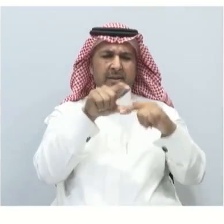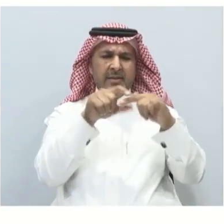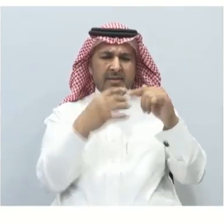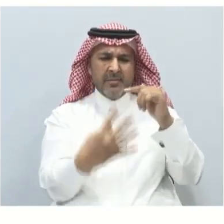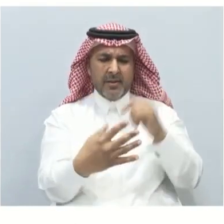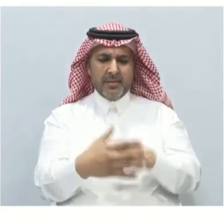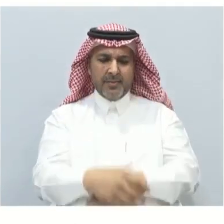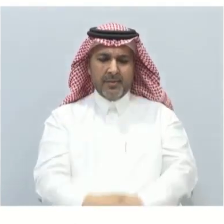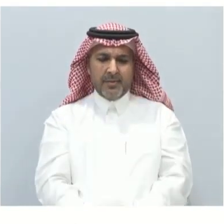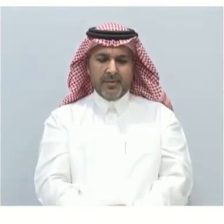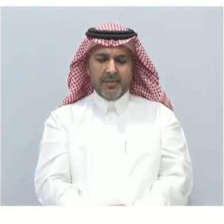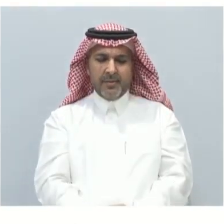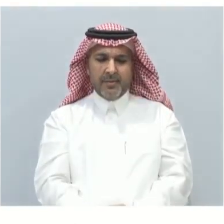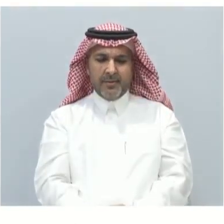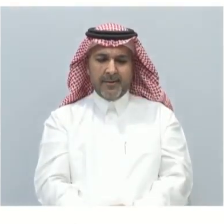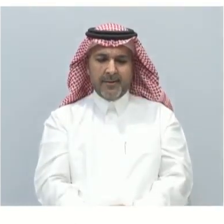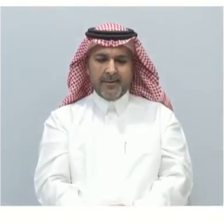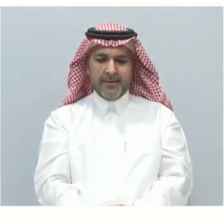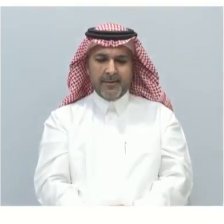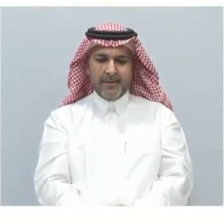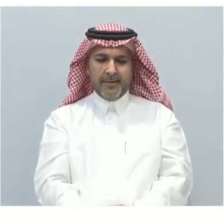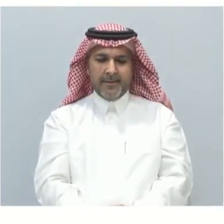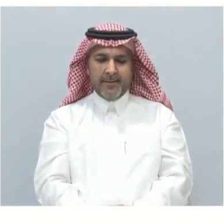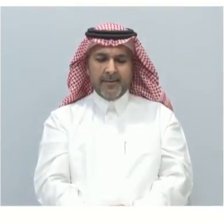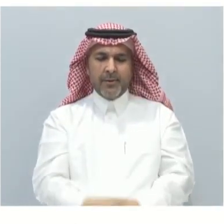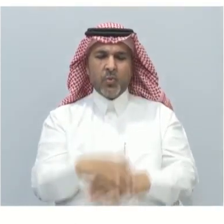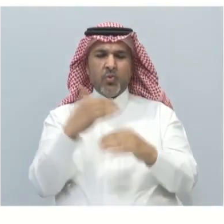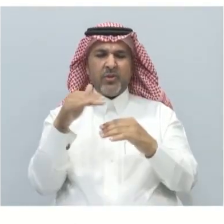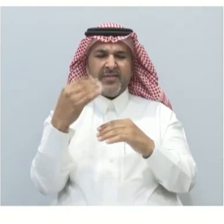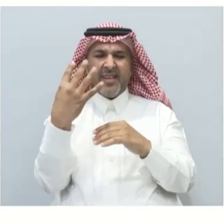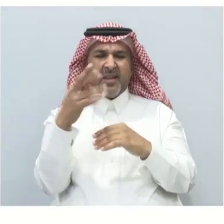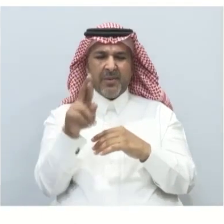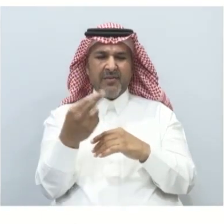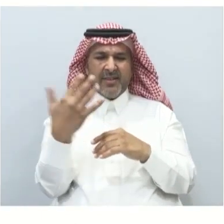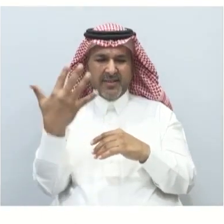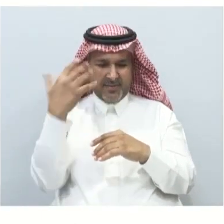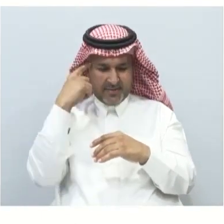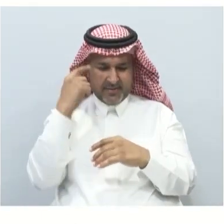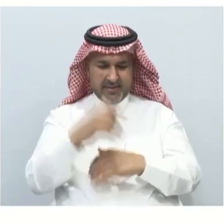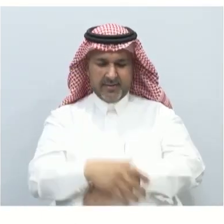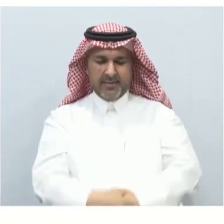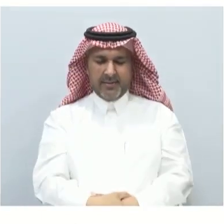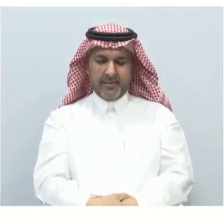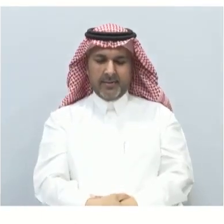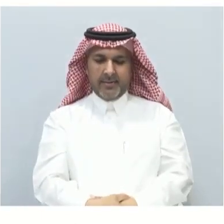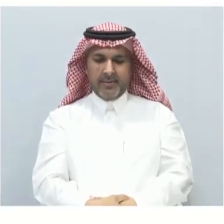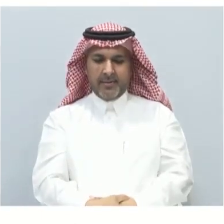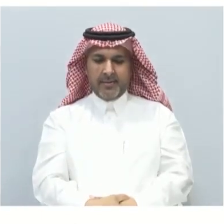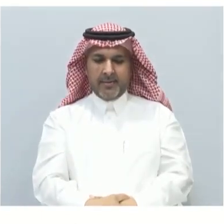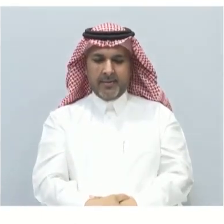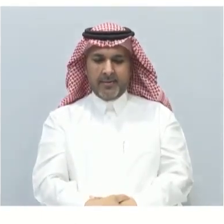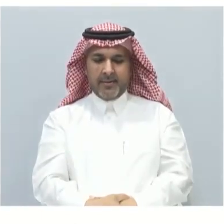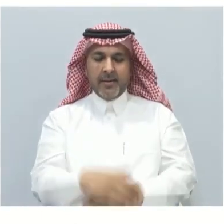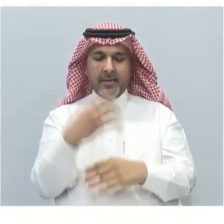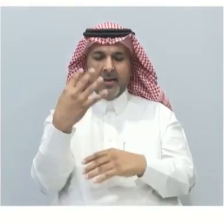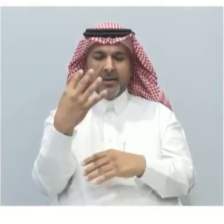ان الاكس اكبر من او تساوي ال 4 وونص الاكس اكبر من او تساوي 4 وونص فمعناها بتبدا من ال 4ب